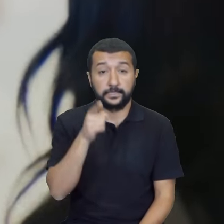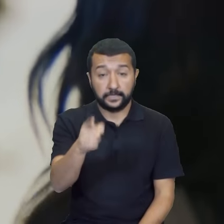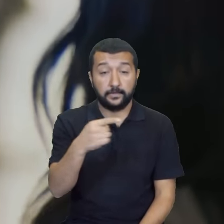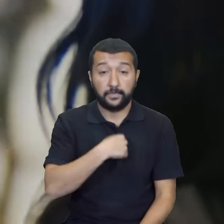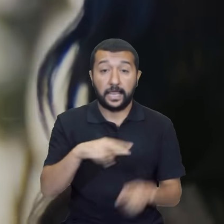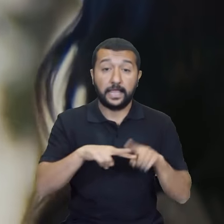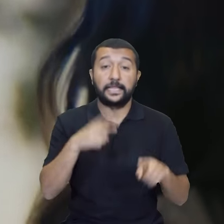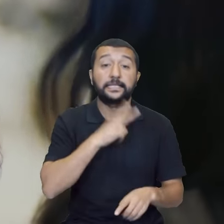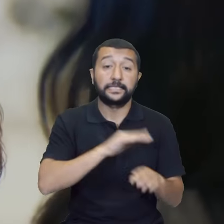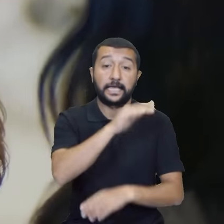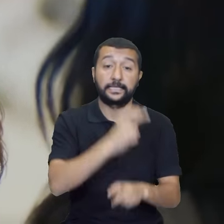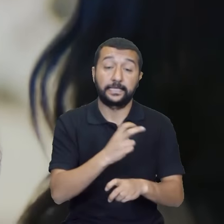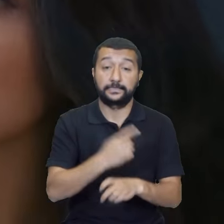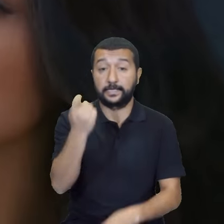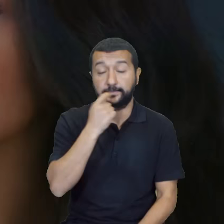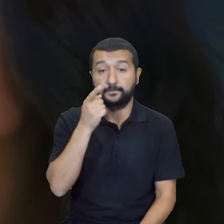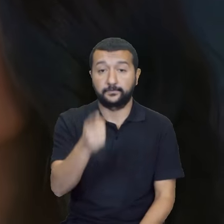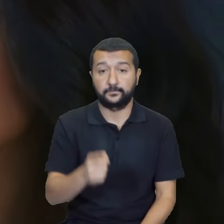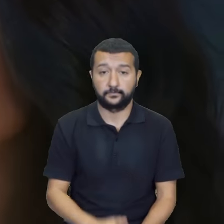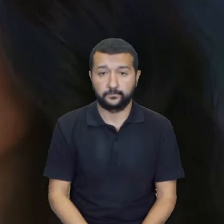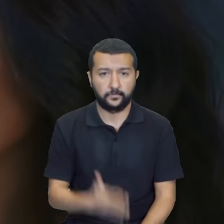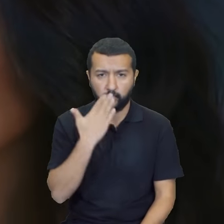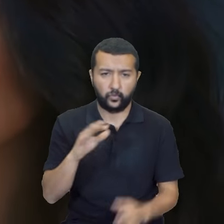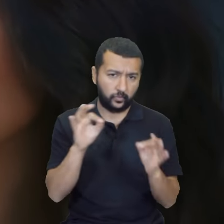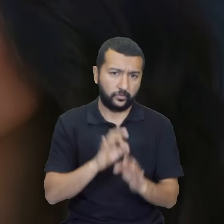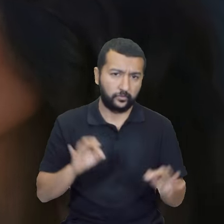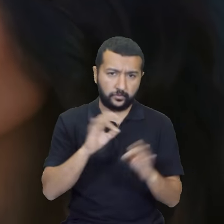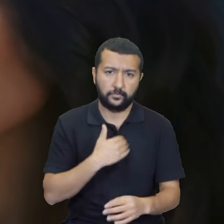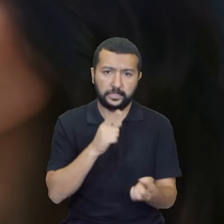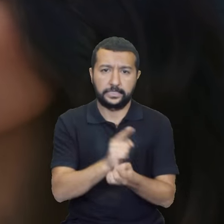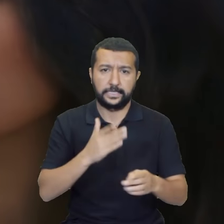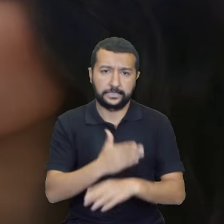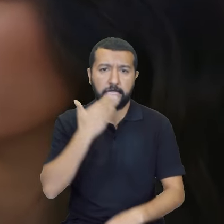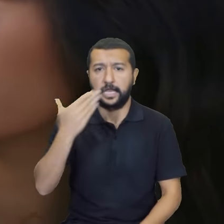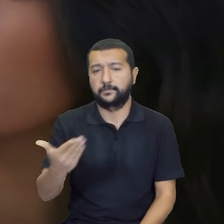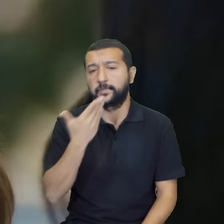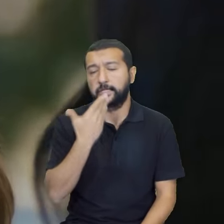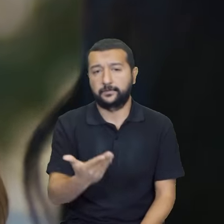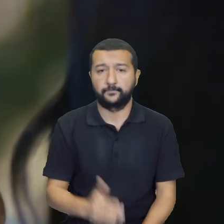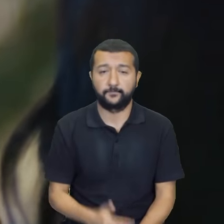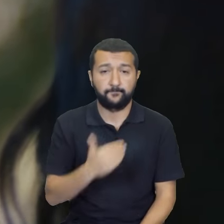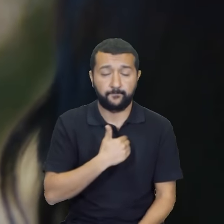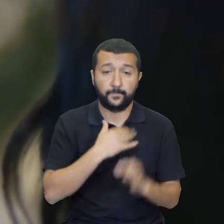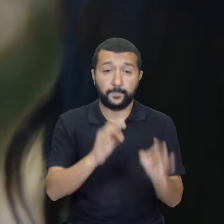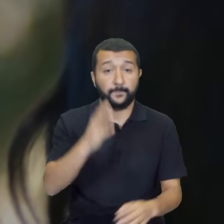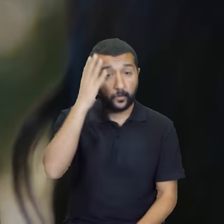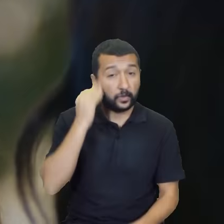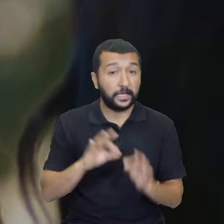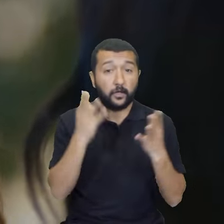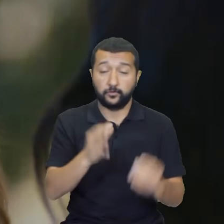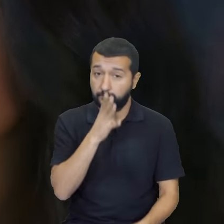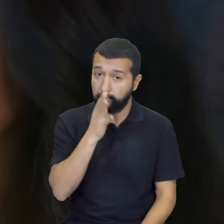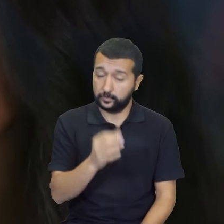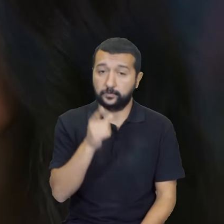Sen beni Adile teyzenin hayatıyla tehdit ettin. Yo, ben sadece gerçeği anlatırım dedim. Bizi öğrendiğinde ne